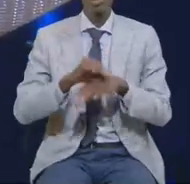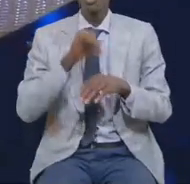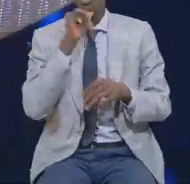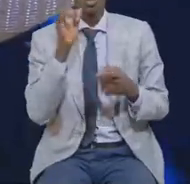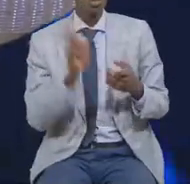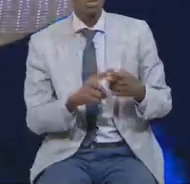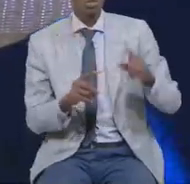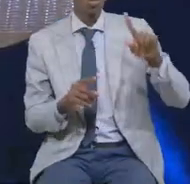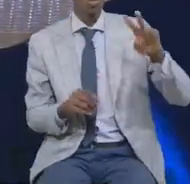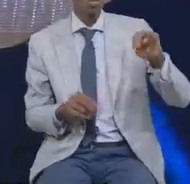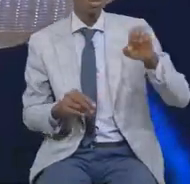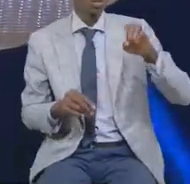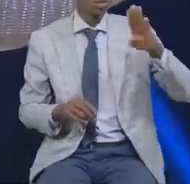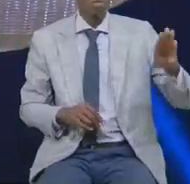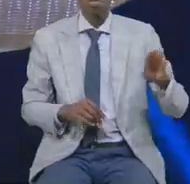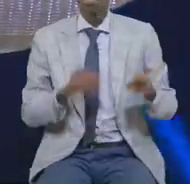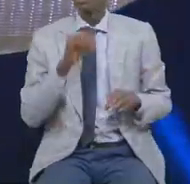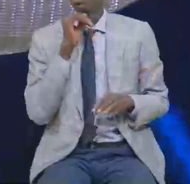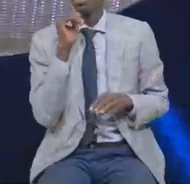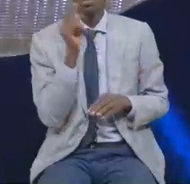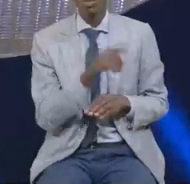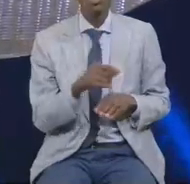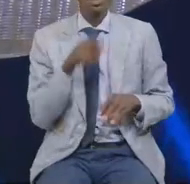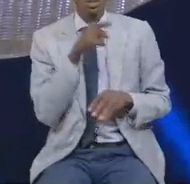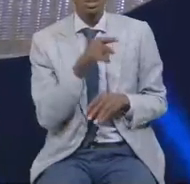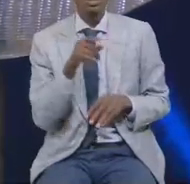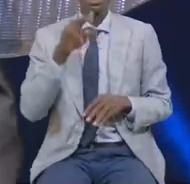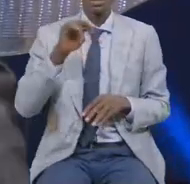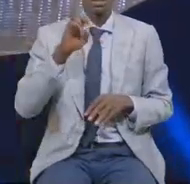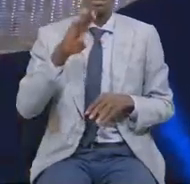et non à Nebuchadnezzar la gloire. Il est un homme de pouvoir,